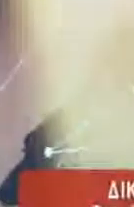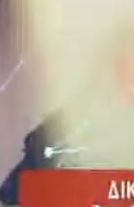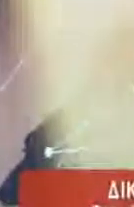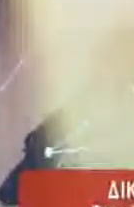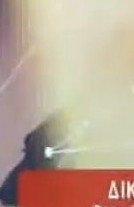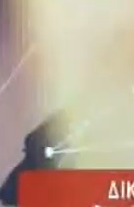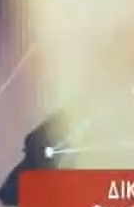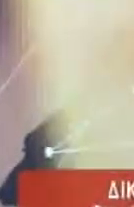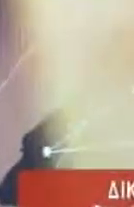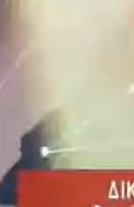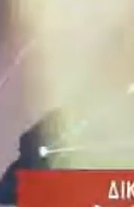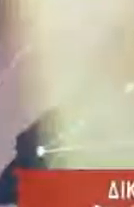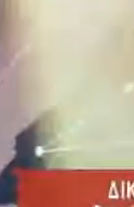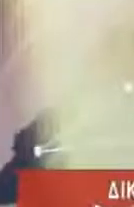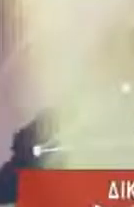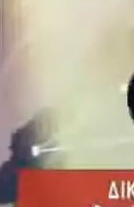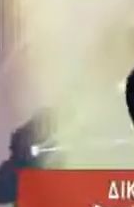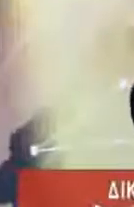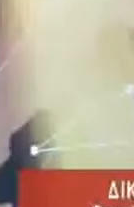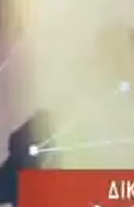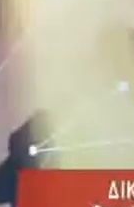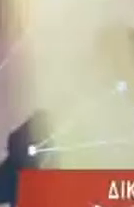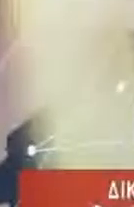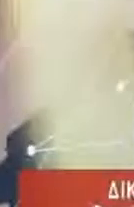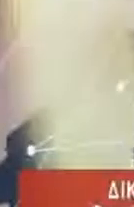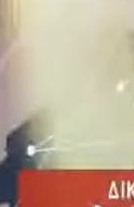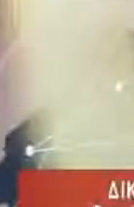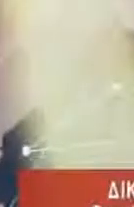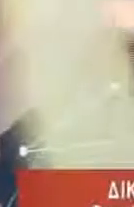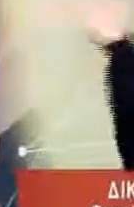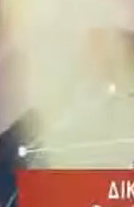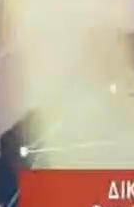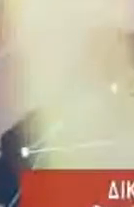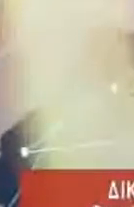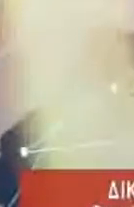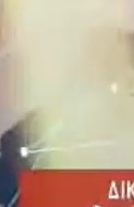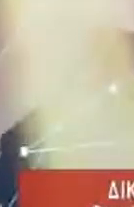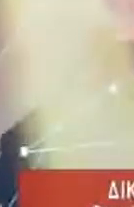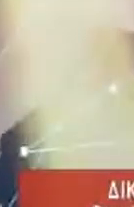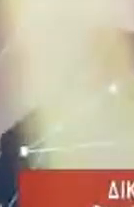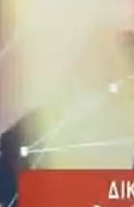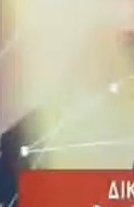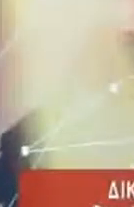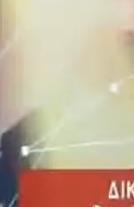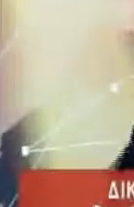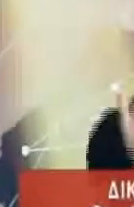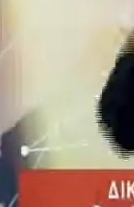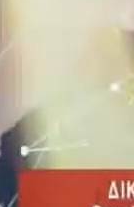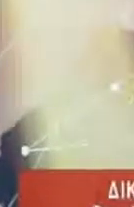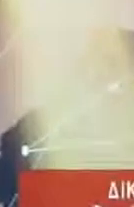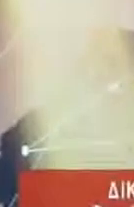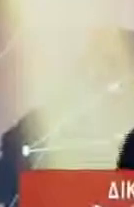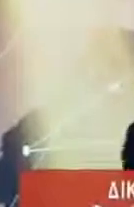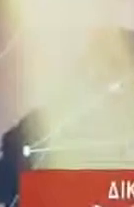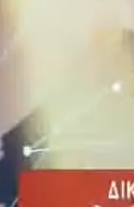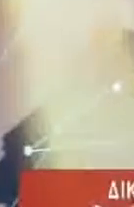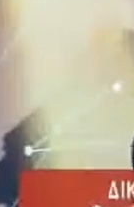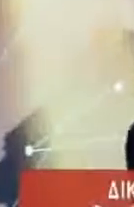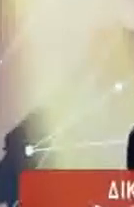αφήσουμε στο περιθώριο τις οικογένειες και κλειστούμε πίσω από πόρτες όπου μόνο εμείς οι κοφοί μεταξύ μας θα επικοινωνούμε. Να υπάρχει